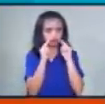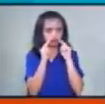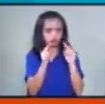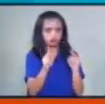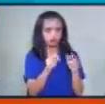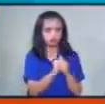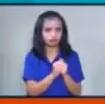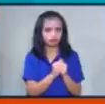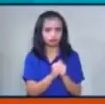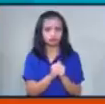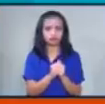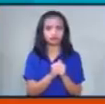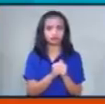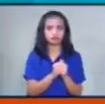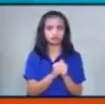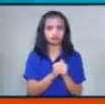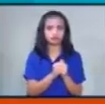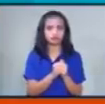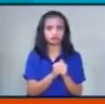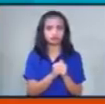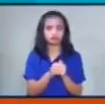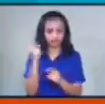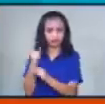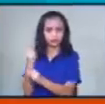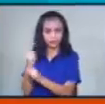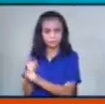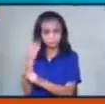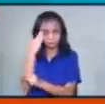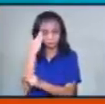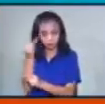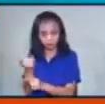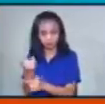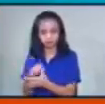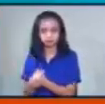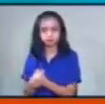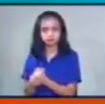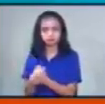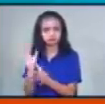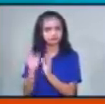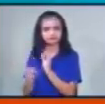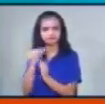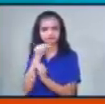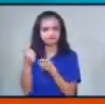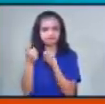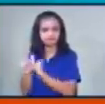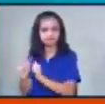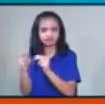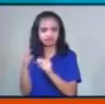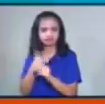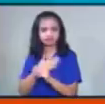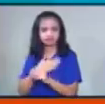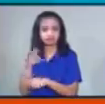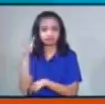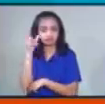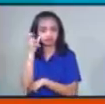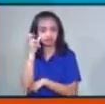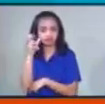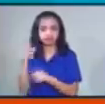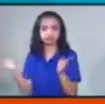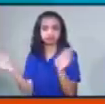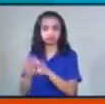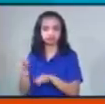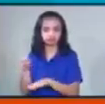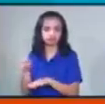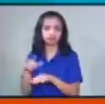sir. Oh. Wala pa naman. Tama, kasi pag hindi mo sinunod sa balita ko, eh mapapasara